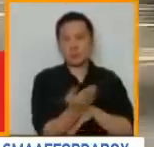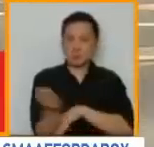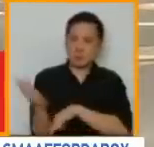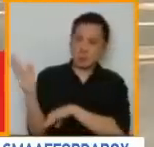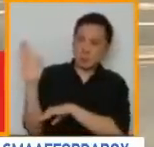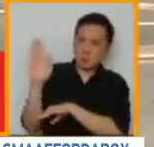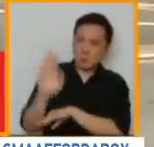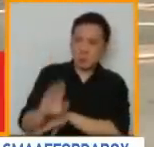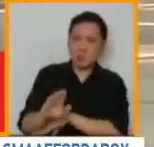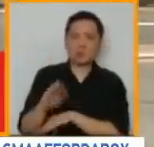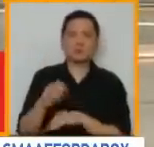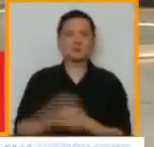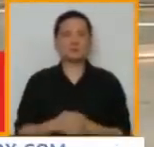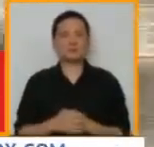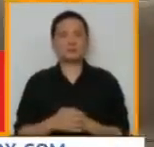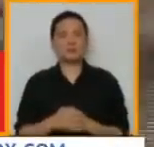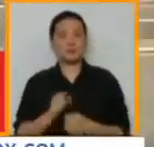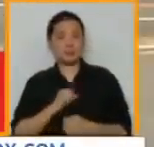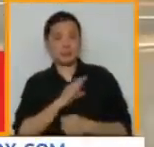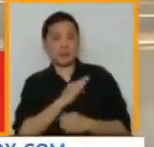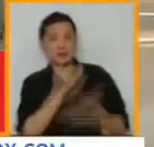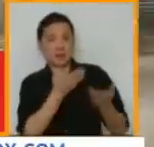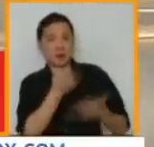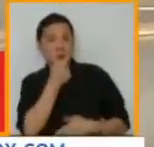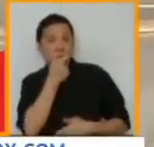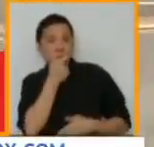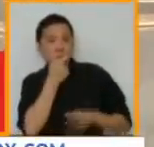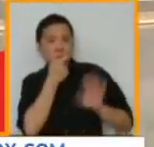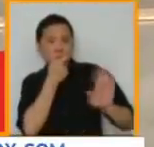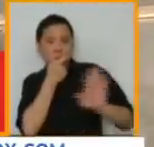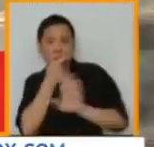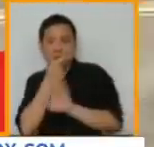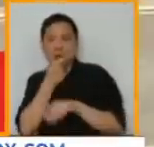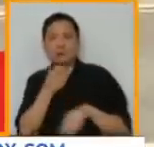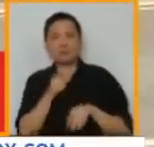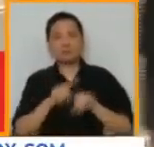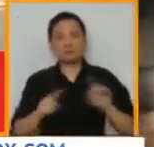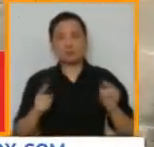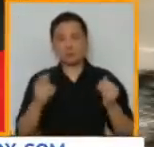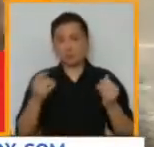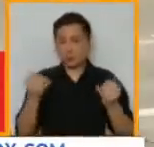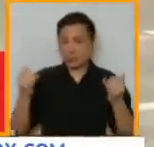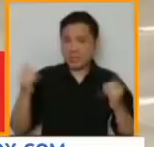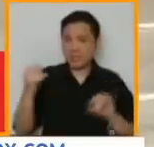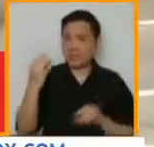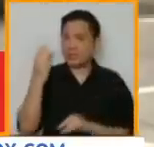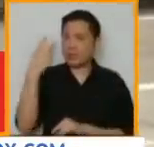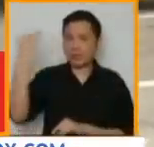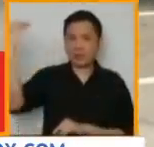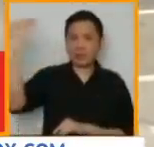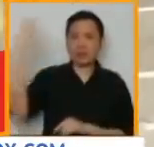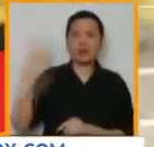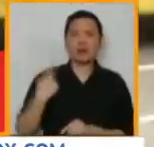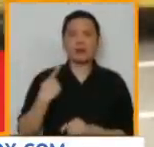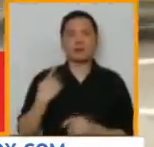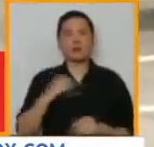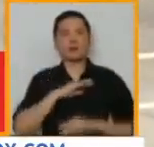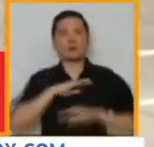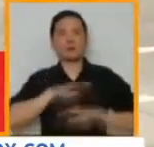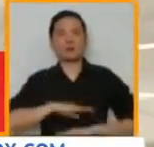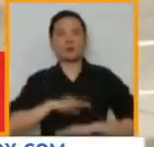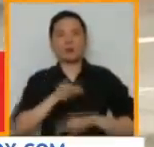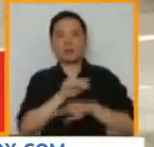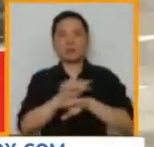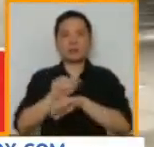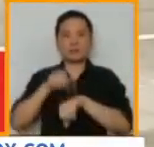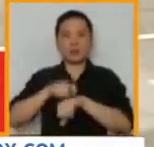traffic enforcers dyan. Pero simula nga ngayong araw, may mapapakinabangan na rin yan ng mga motorista sa gabi. Ang napansin natin ngayong umaga,